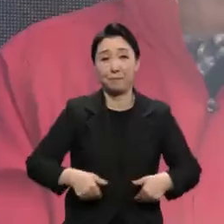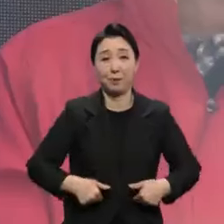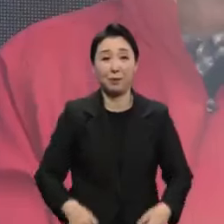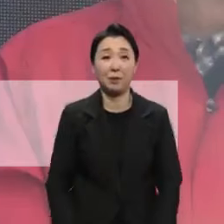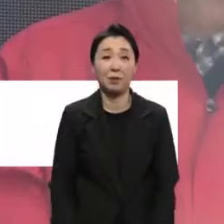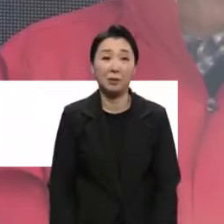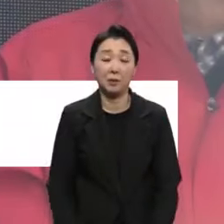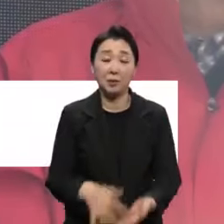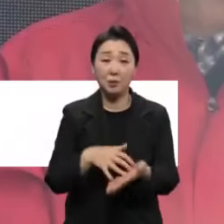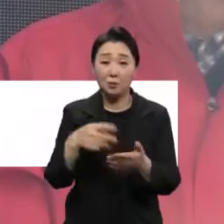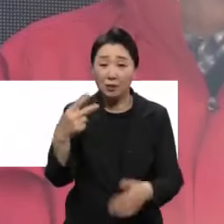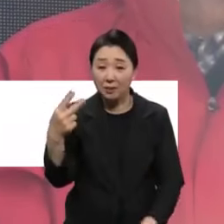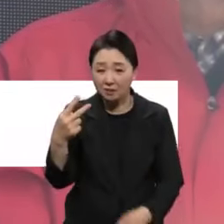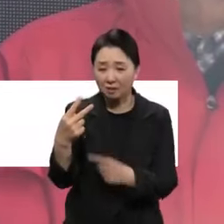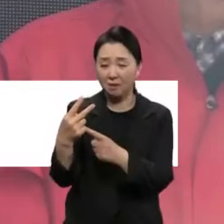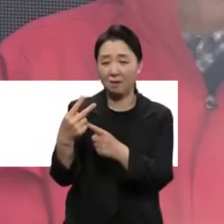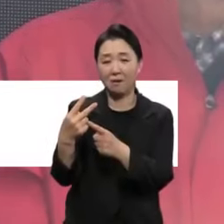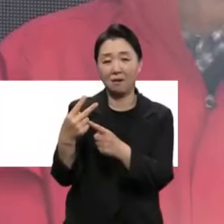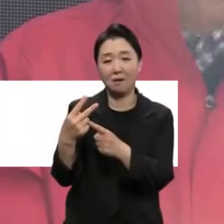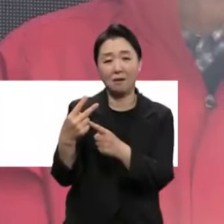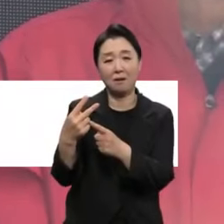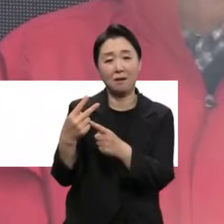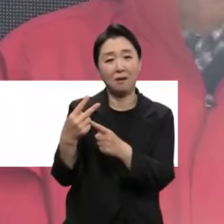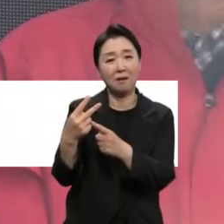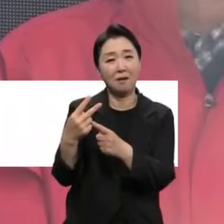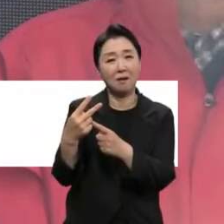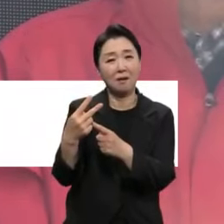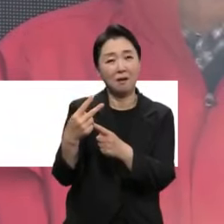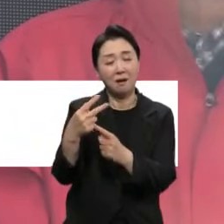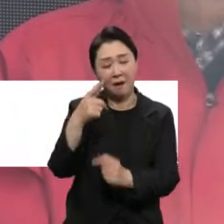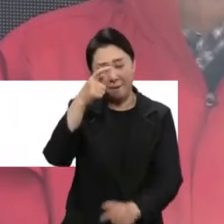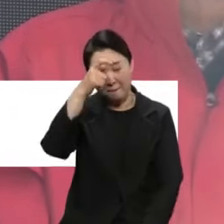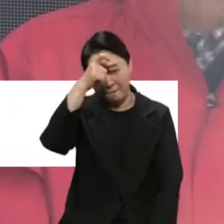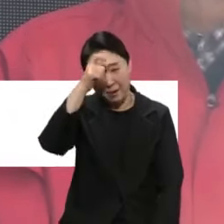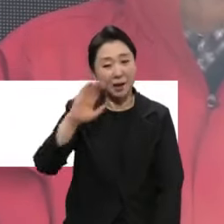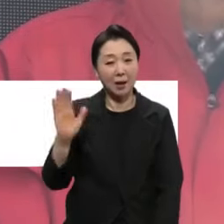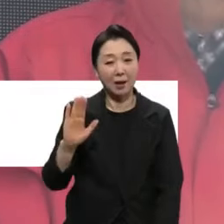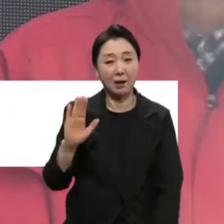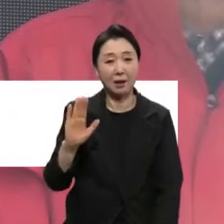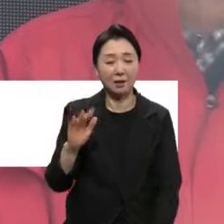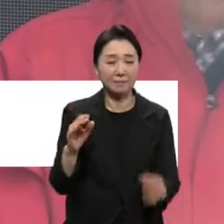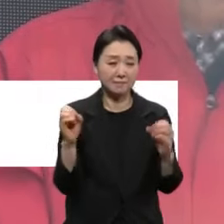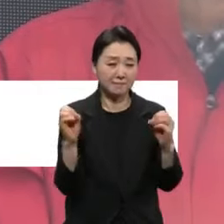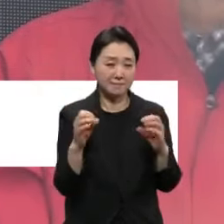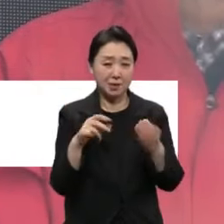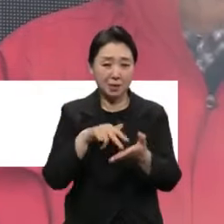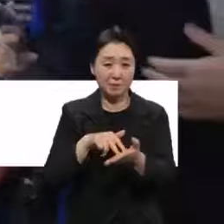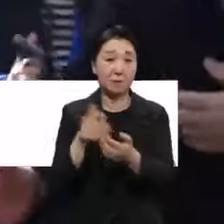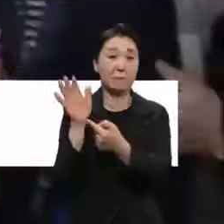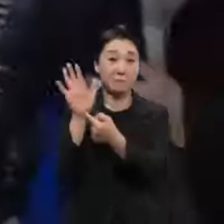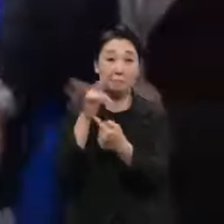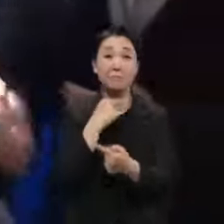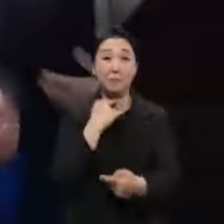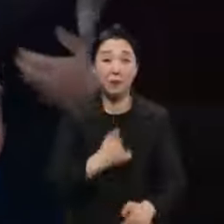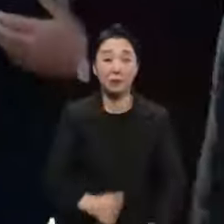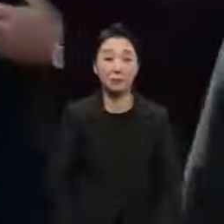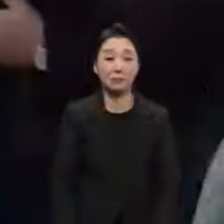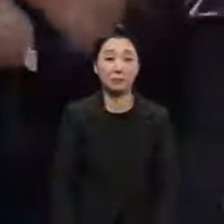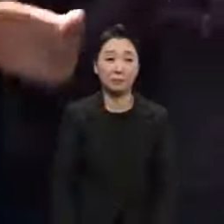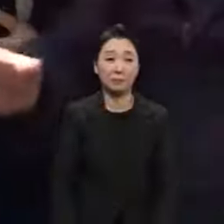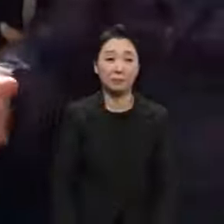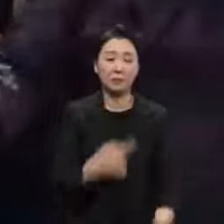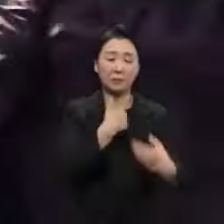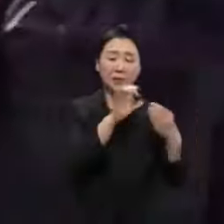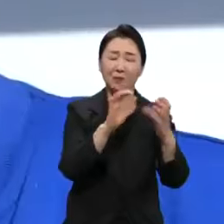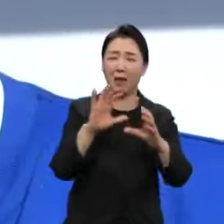2,000명의 숫자를 고수하지 않고 대화할 거라는 입장을 밝힌 바 있습니다. 민주당은 불통